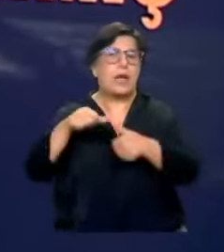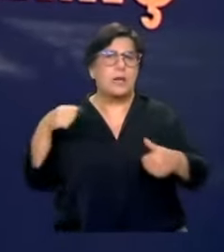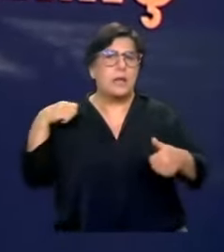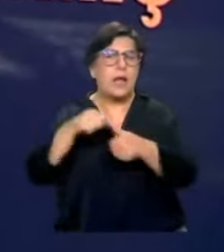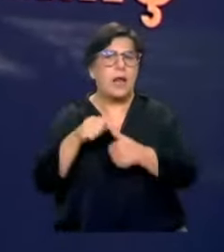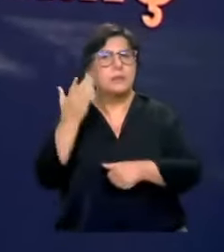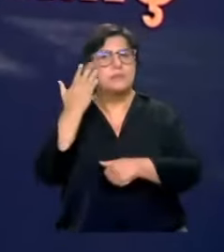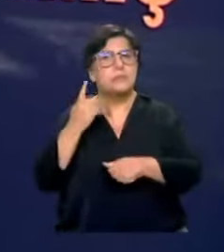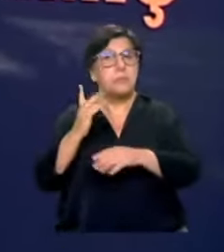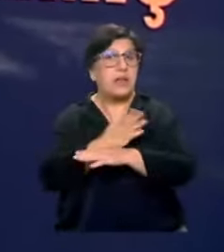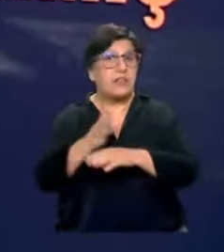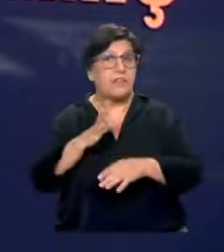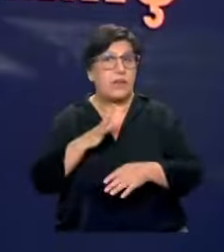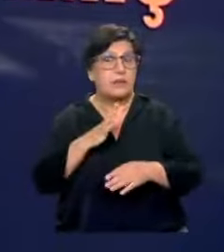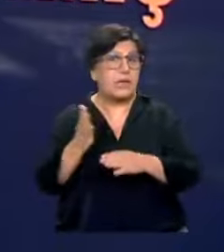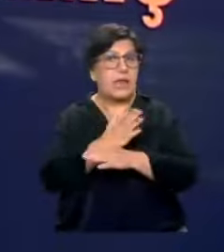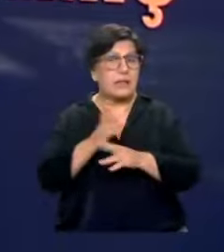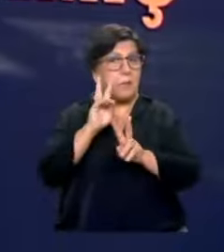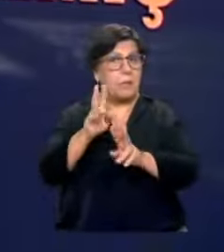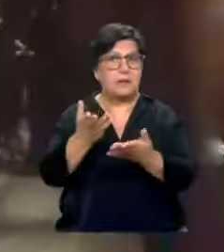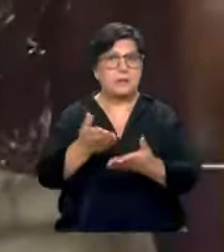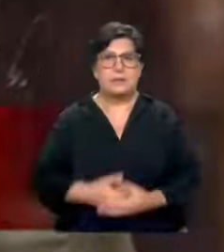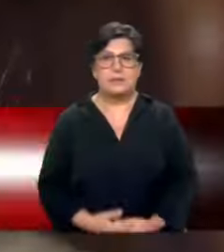bir nedeni varmış. İşte o neden.